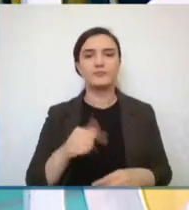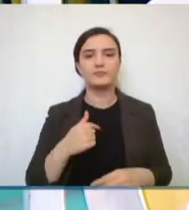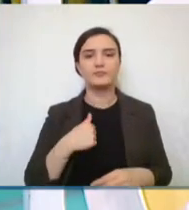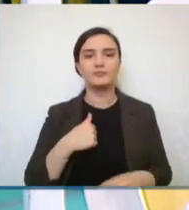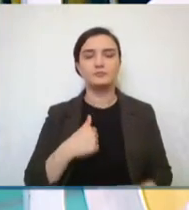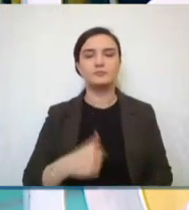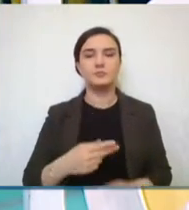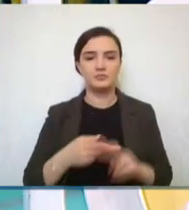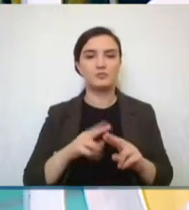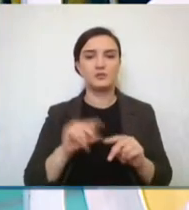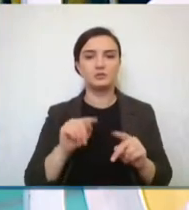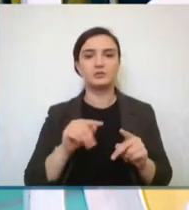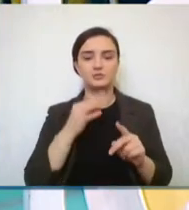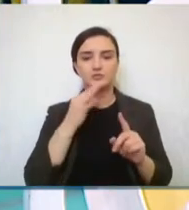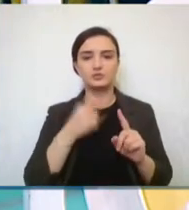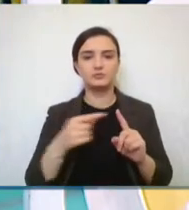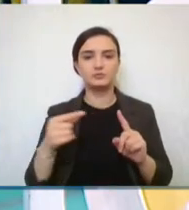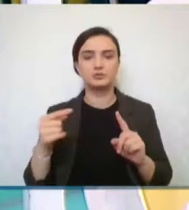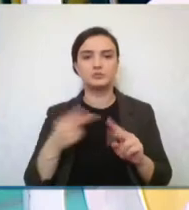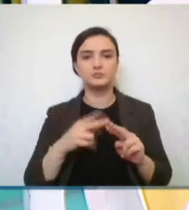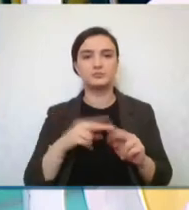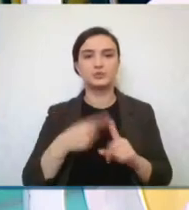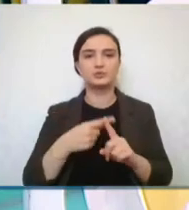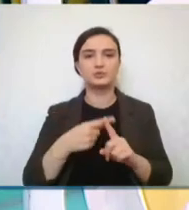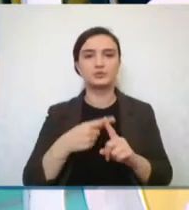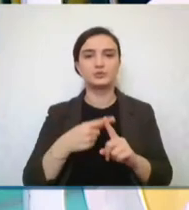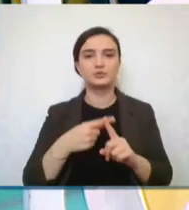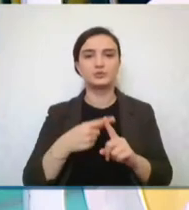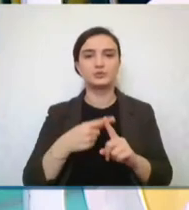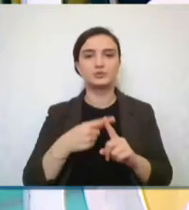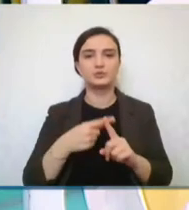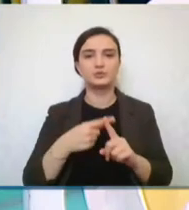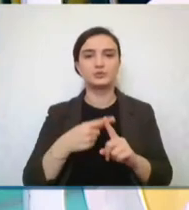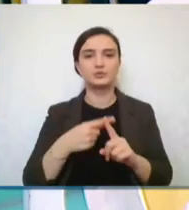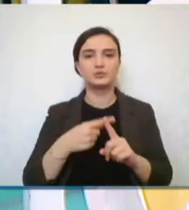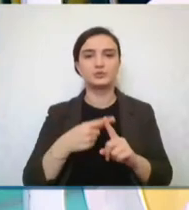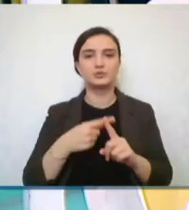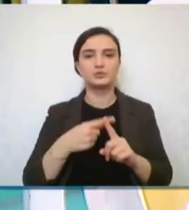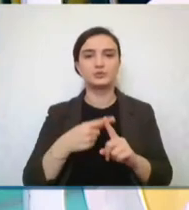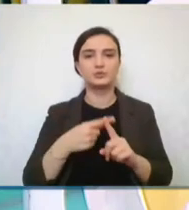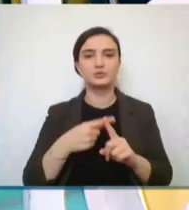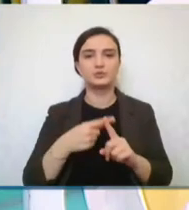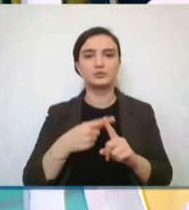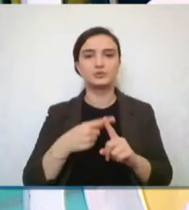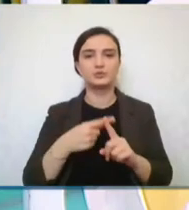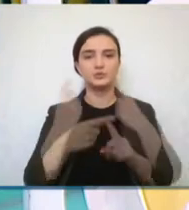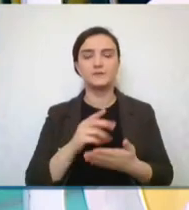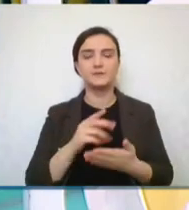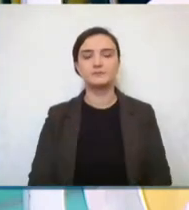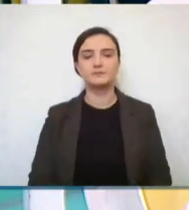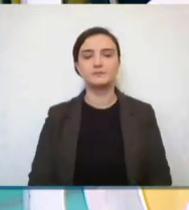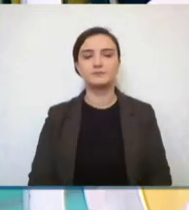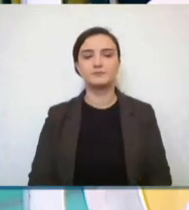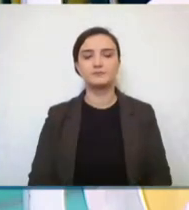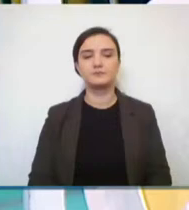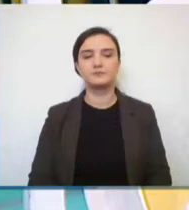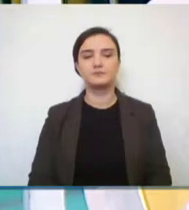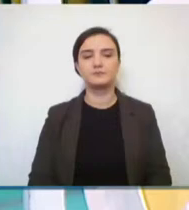შემდეგ. Pozitivური ინფორმაცია ეს არის გადატანილი, ანუ მე ვიყავი და უკეთესად უნდა